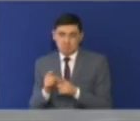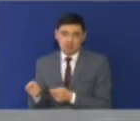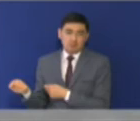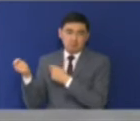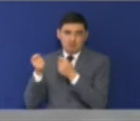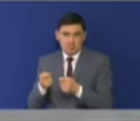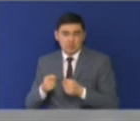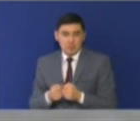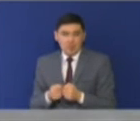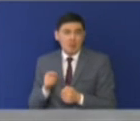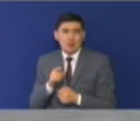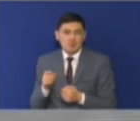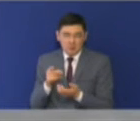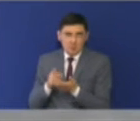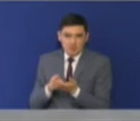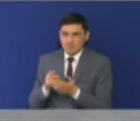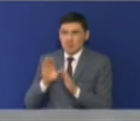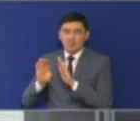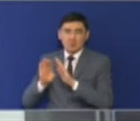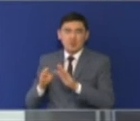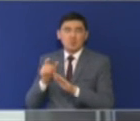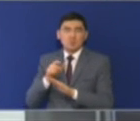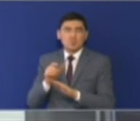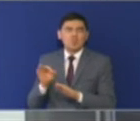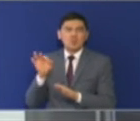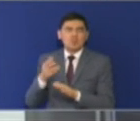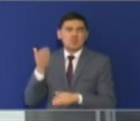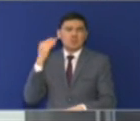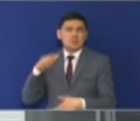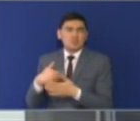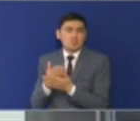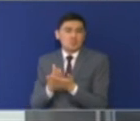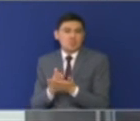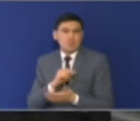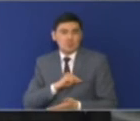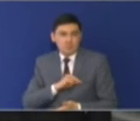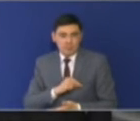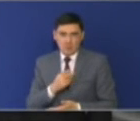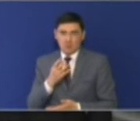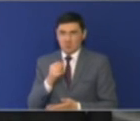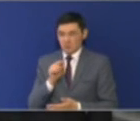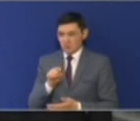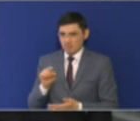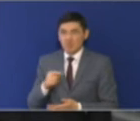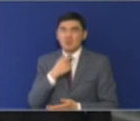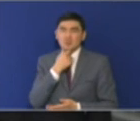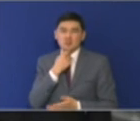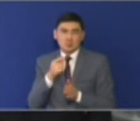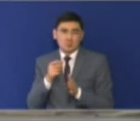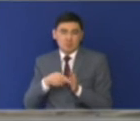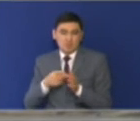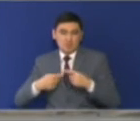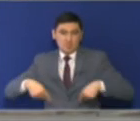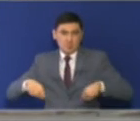династиях, которые долгие годы работают в железнодорожной отрасли, а также экспонаты, относящиеся к Аягосской железной